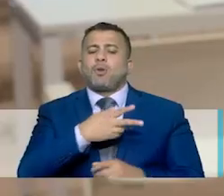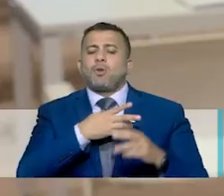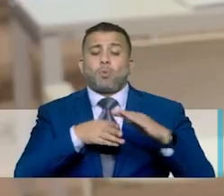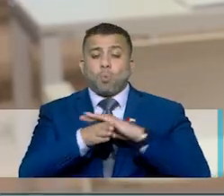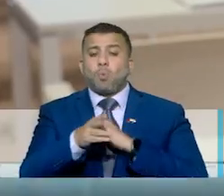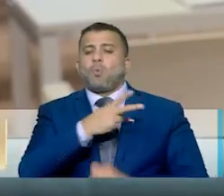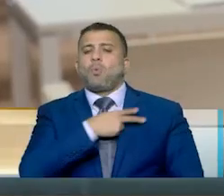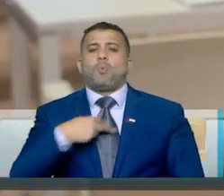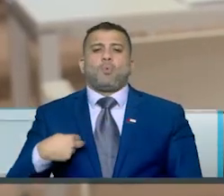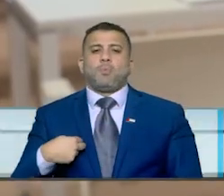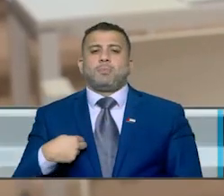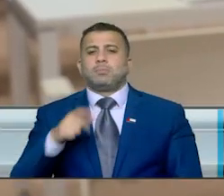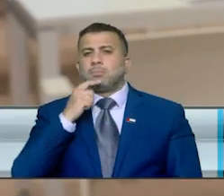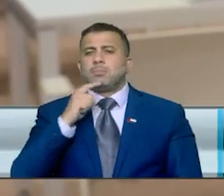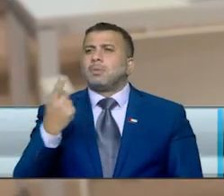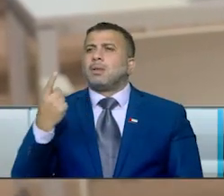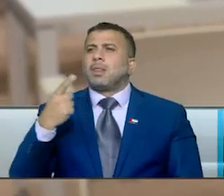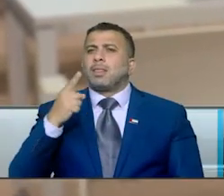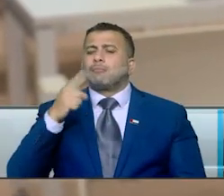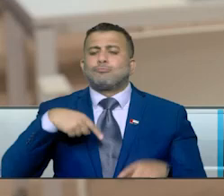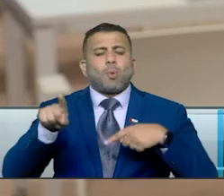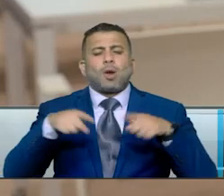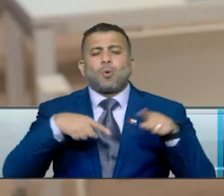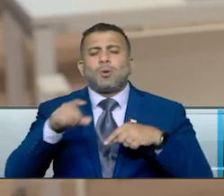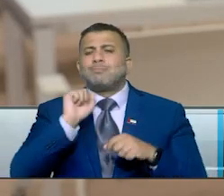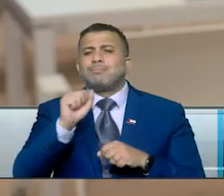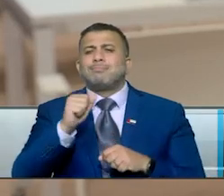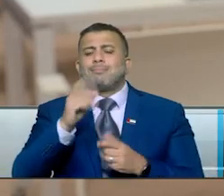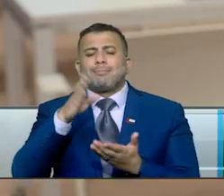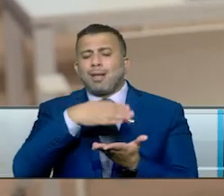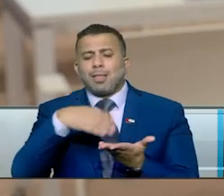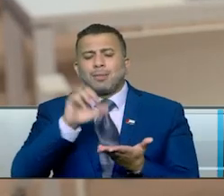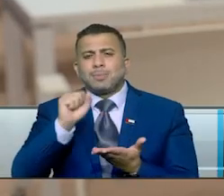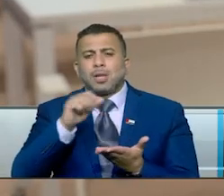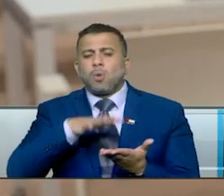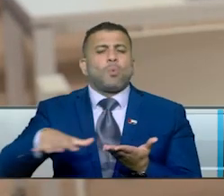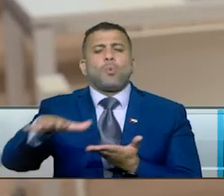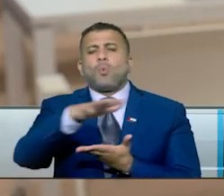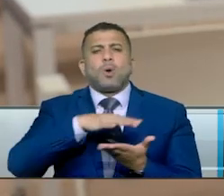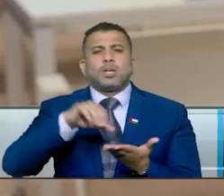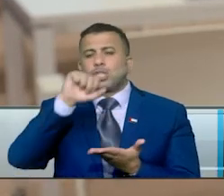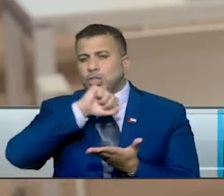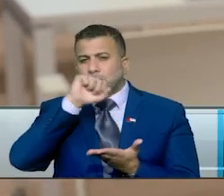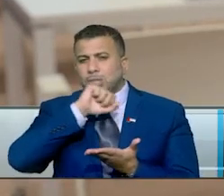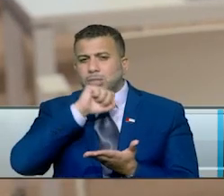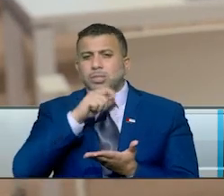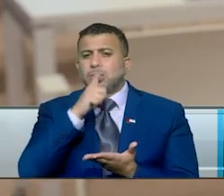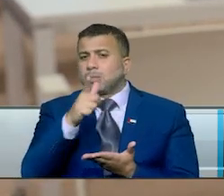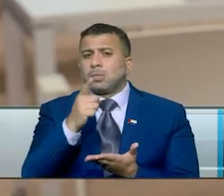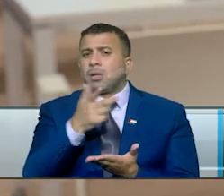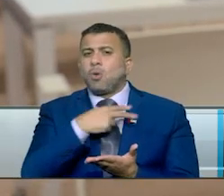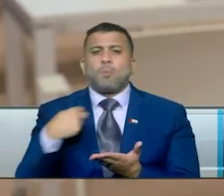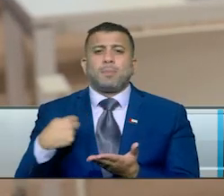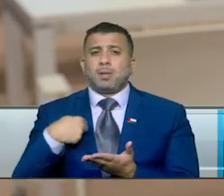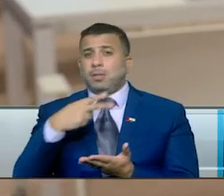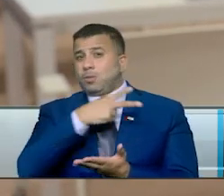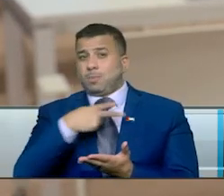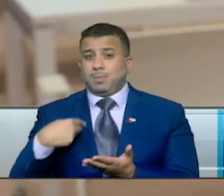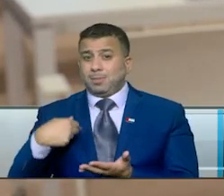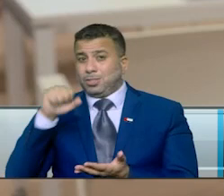دور اليوم عن التوجه الاستراتيجي لتطوير الخدمات الحكومية مستوى إمارة الشارجة، وكيف نحن في الجهات